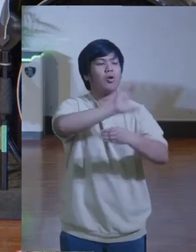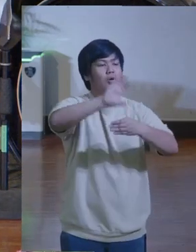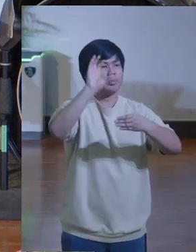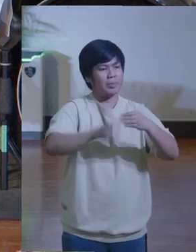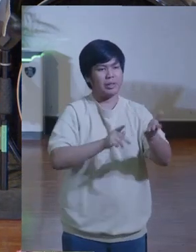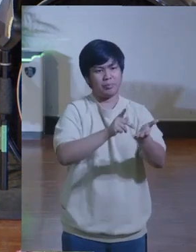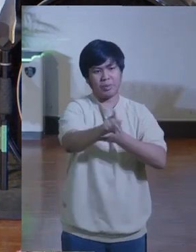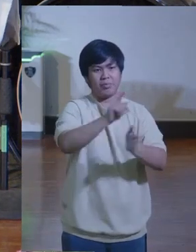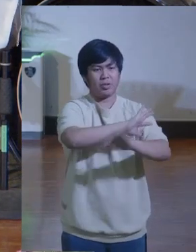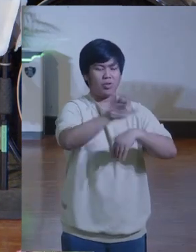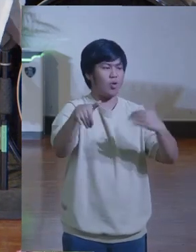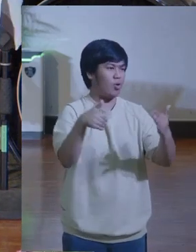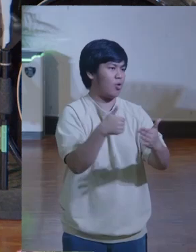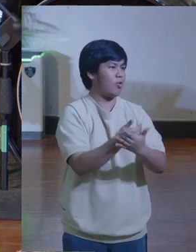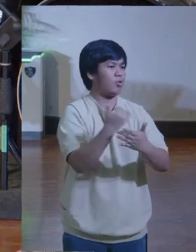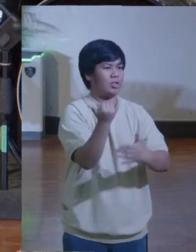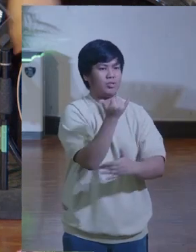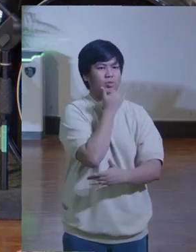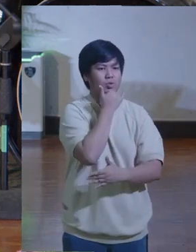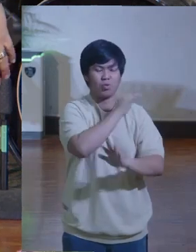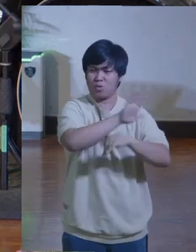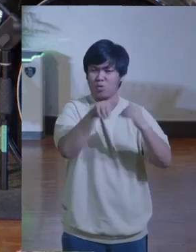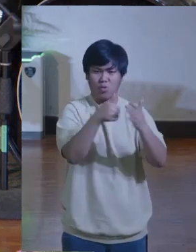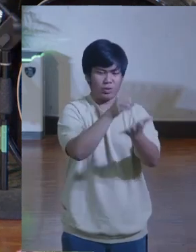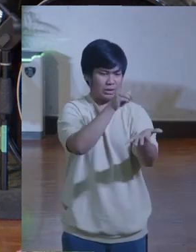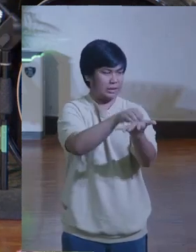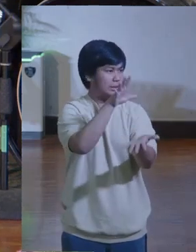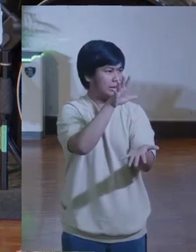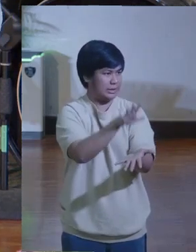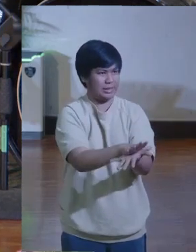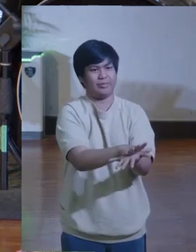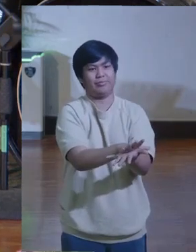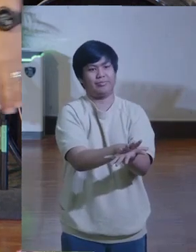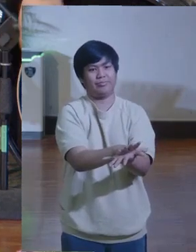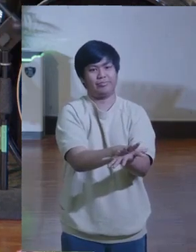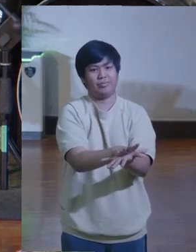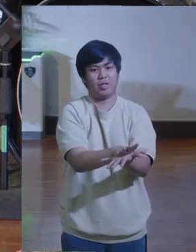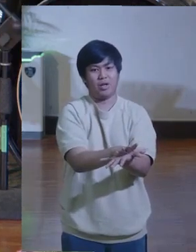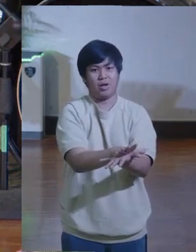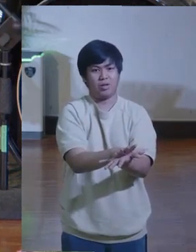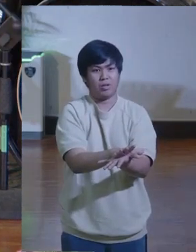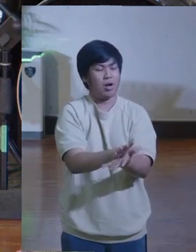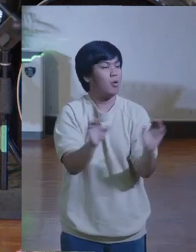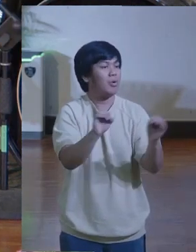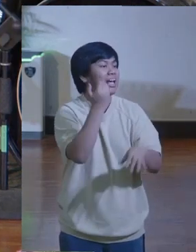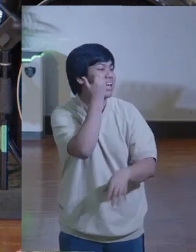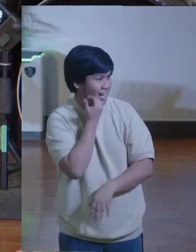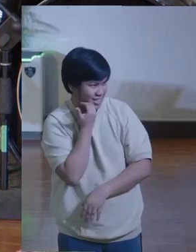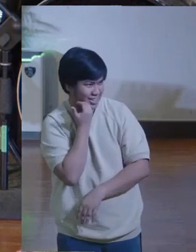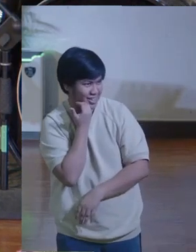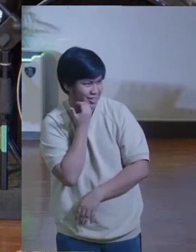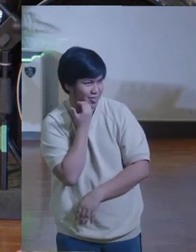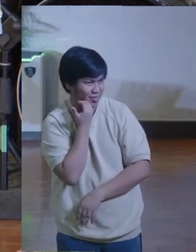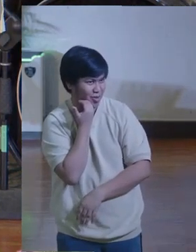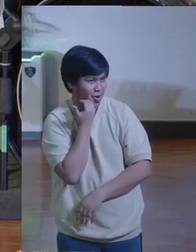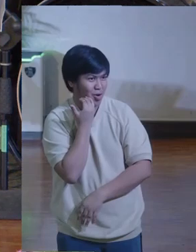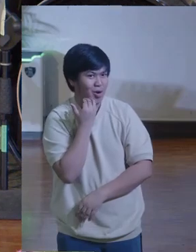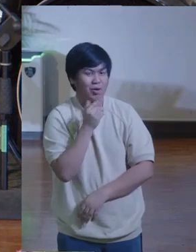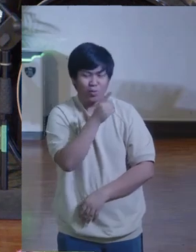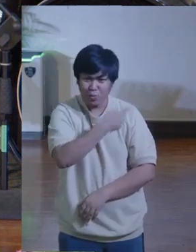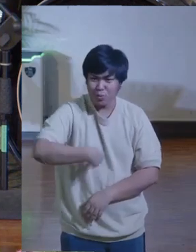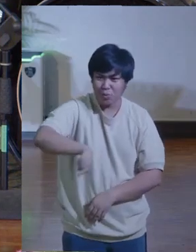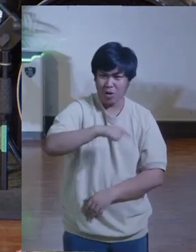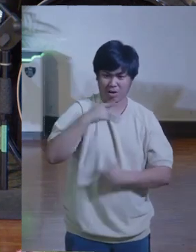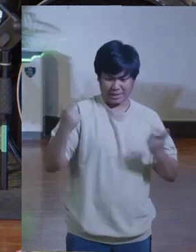nabayaran ang lahat ng pagkakautang ng ating mga kasalanan. Wala po siyang hindi nabayaran. Lahat po ng